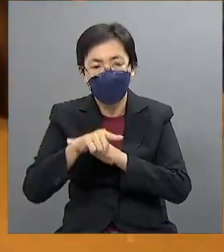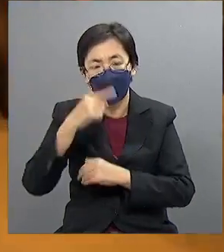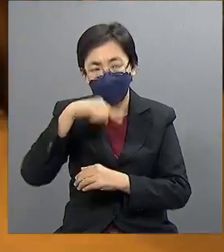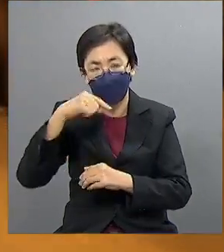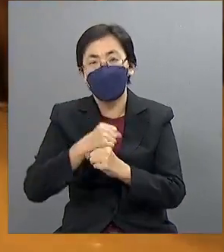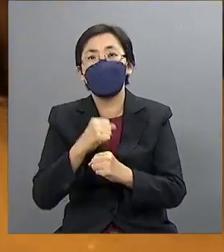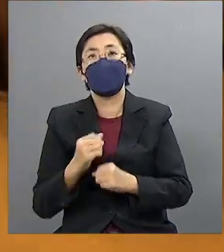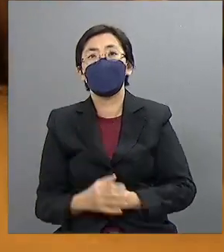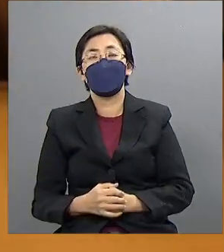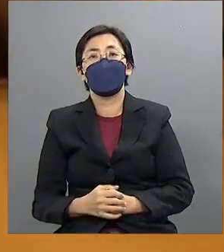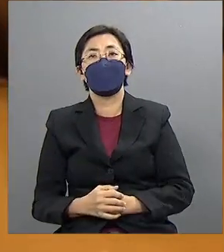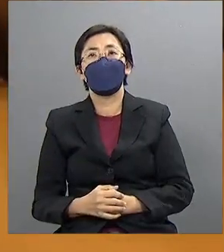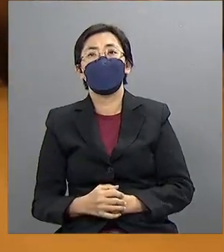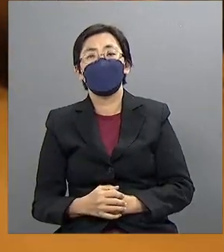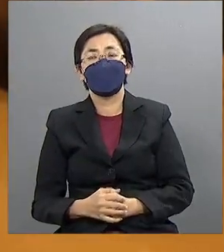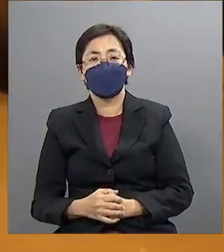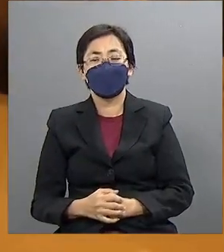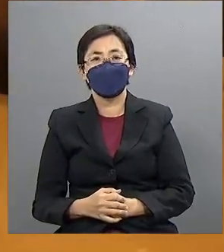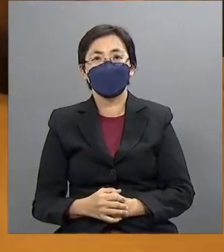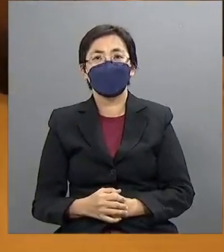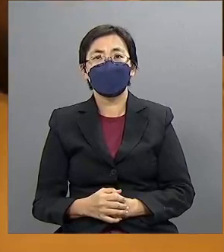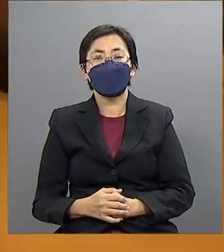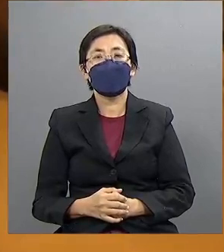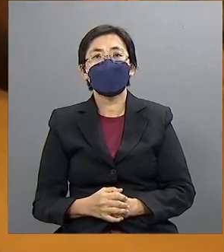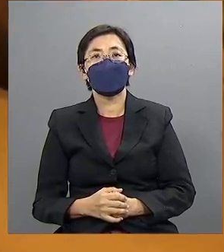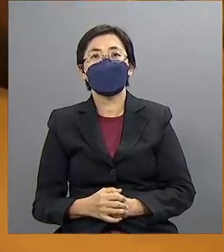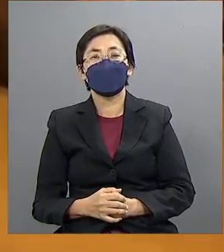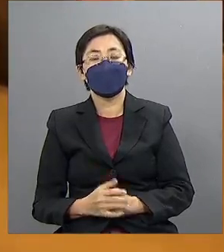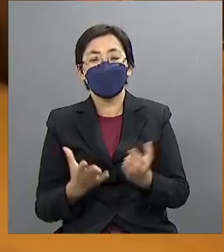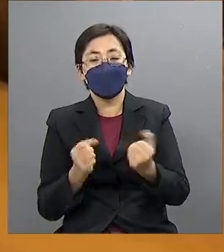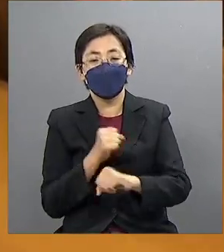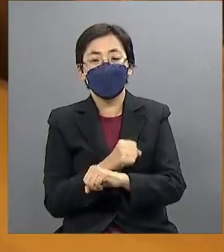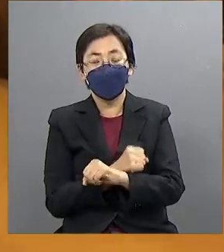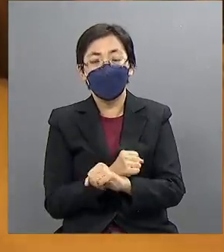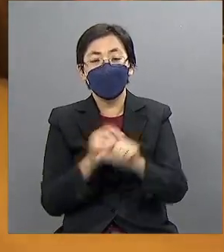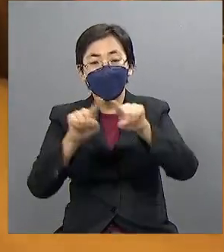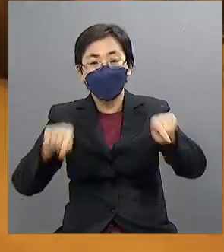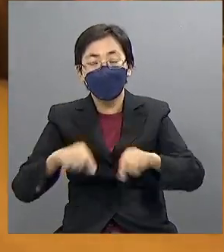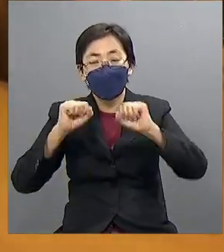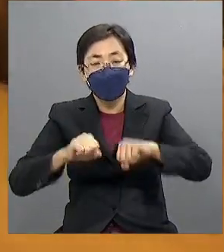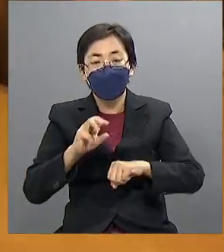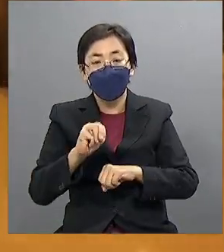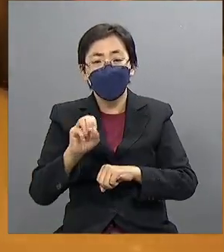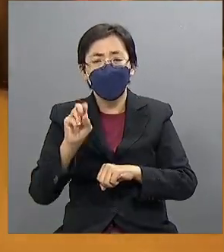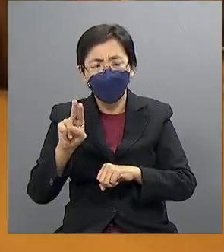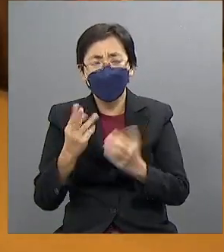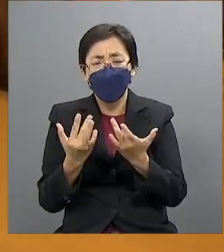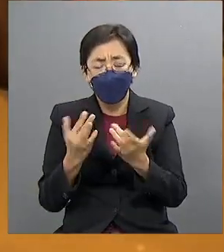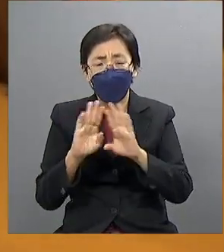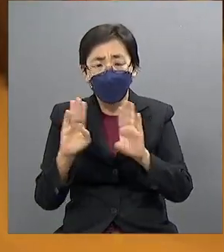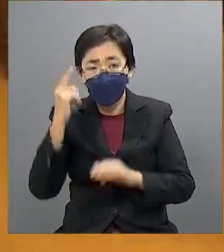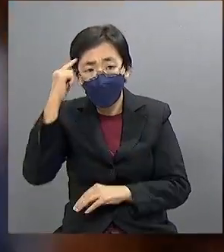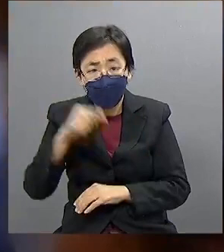มีการลบมีรายงานตาม MOUเนี่ยเขาจะเปิดให้เข้ามามีใครรู้บ้างเอ้า